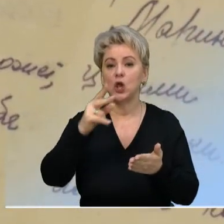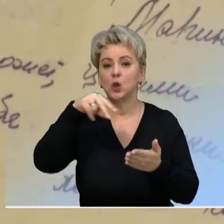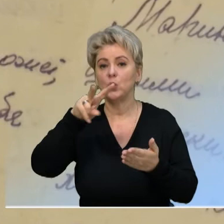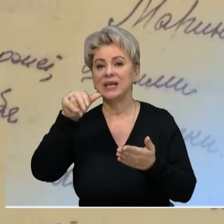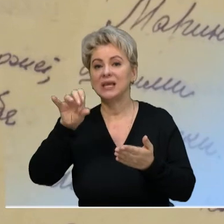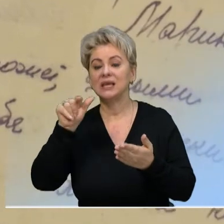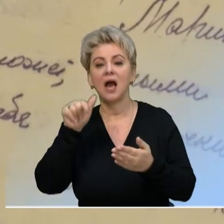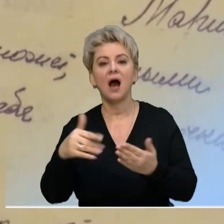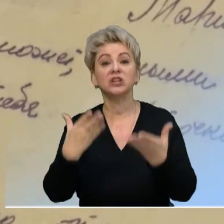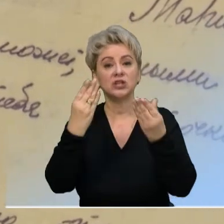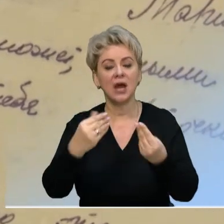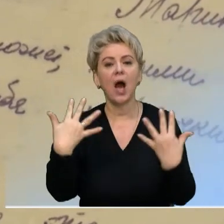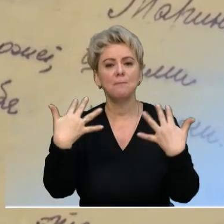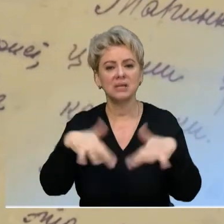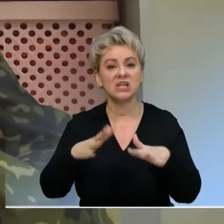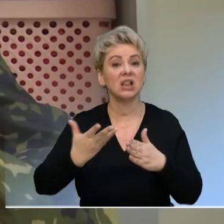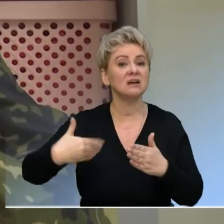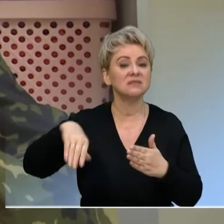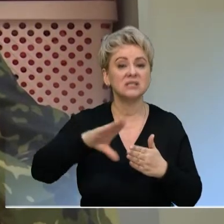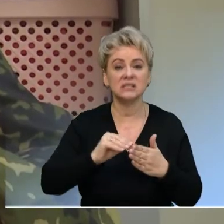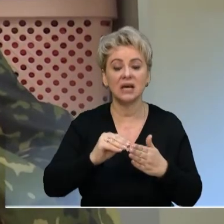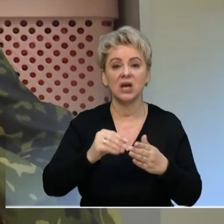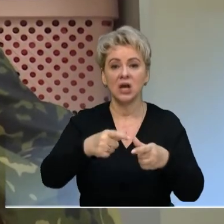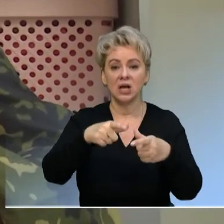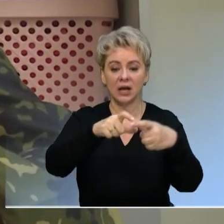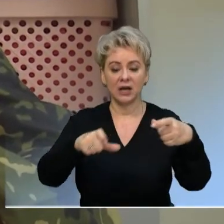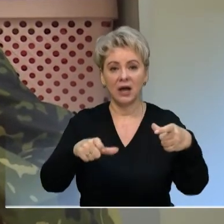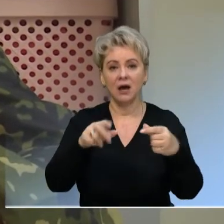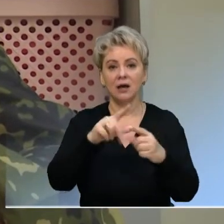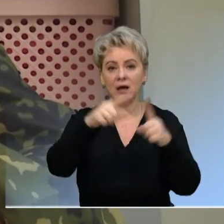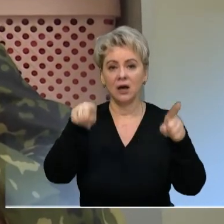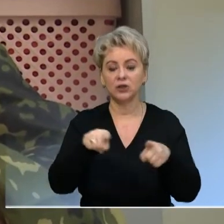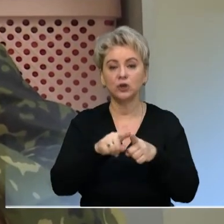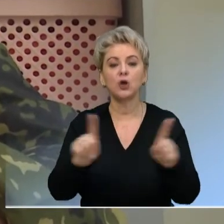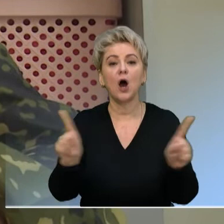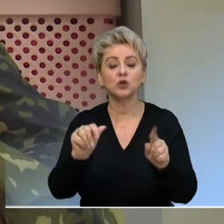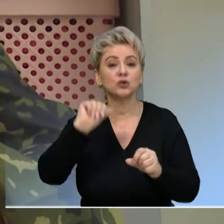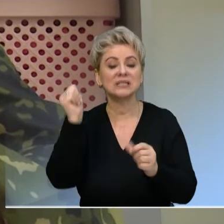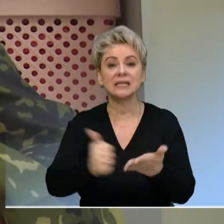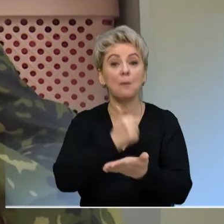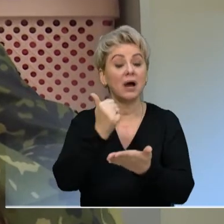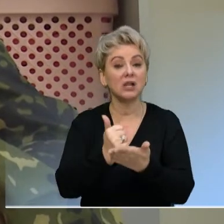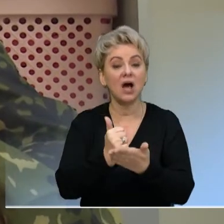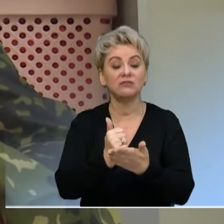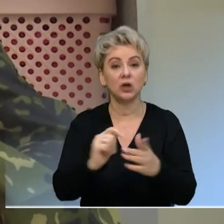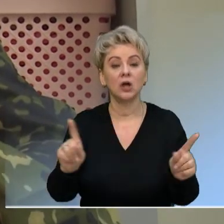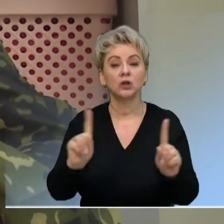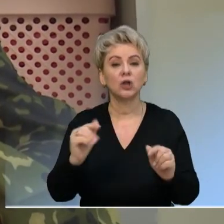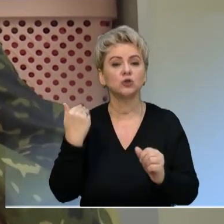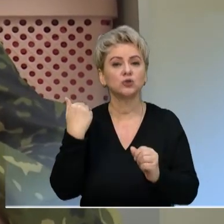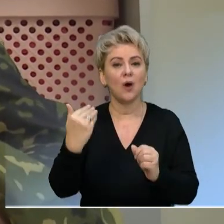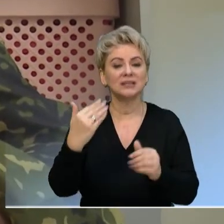На днях она опять потеряла все хлебные карточки. А что самое главное, так что